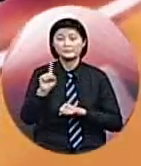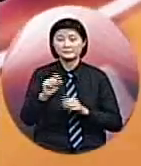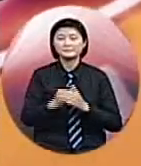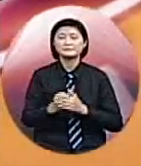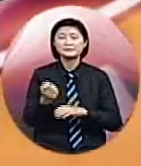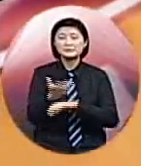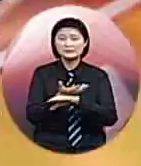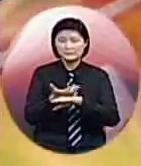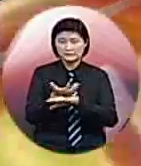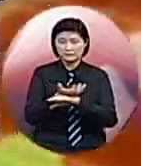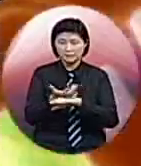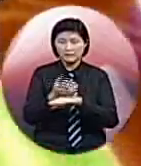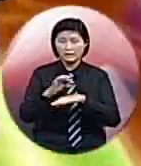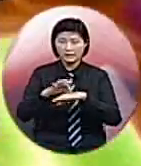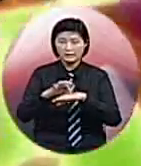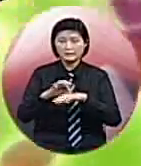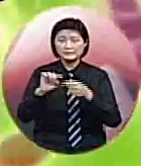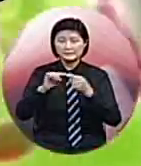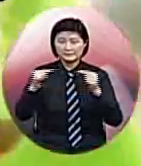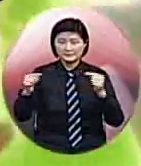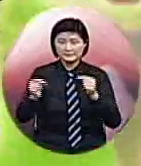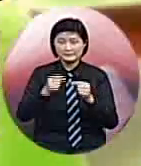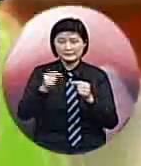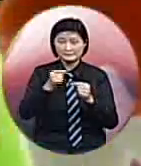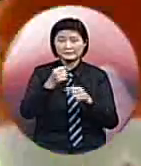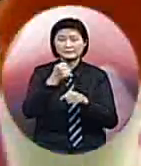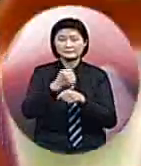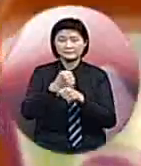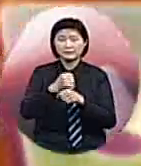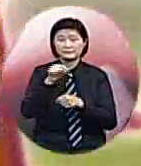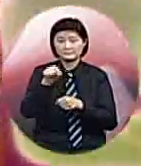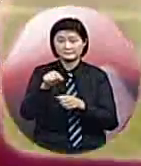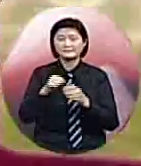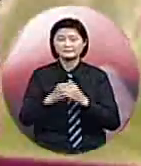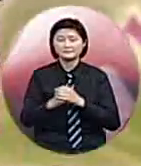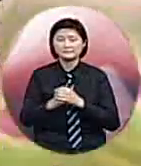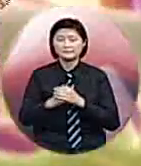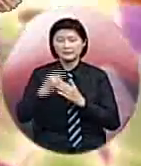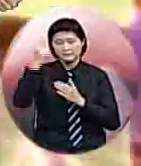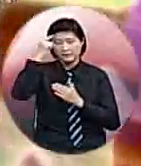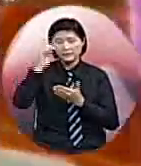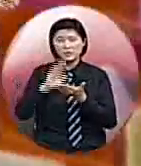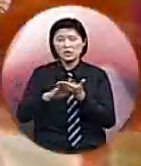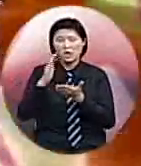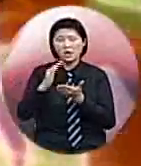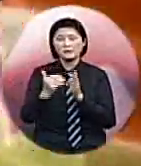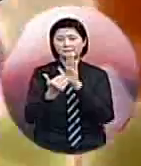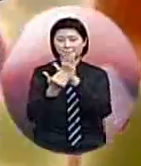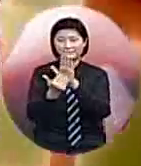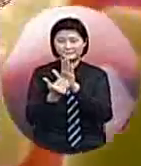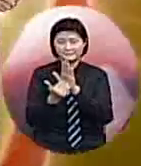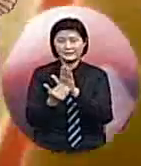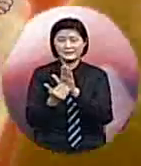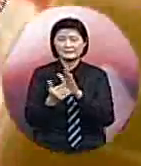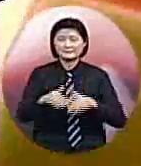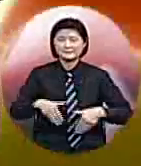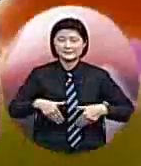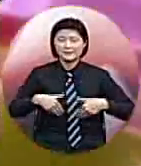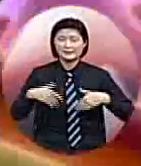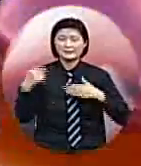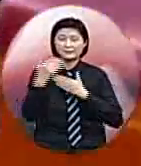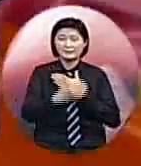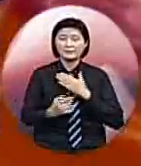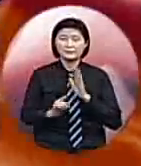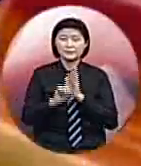퀴즈입니다. 짐승의 털가죽이나 털실로 짜서 만드는 것이고요. 머리로 빠져나가는 열을 막아주고요. 따뜻하게